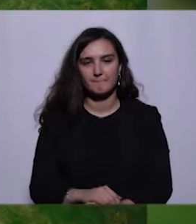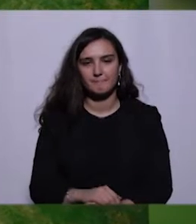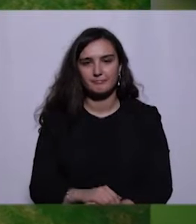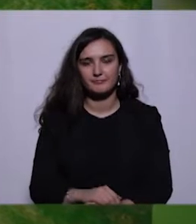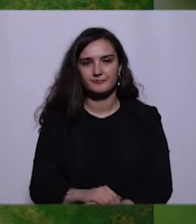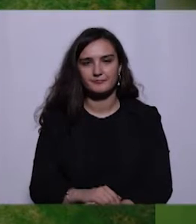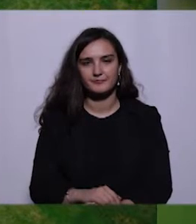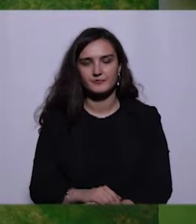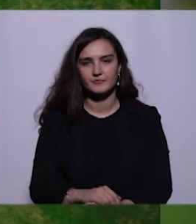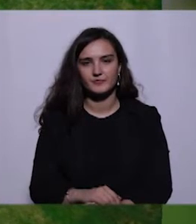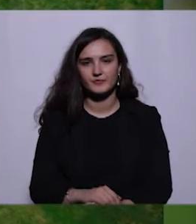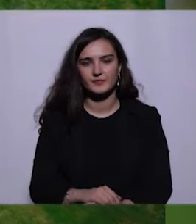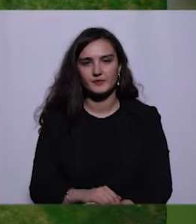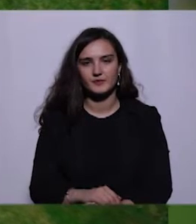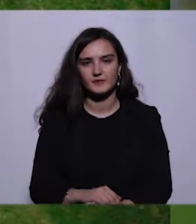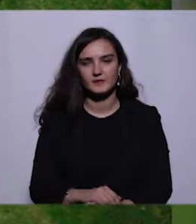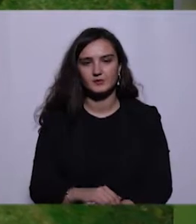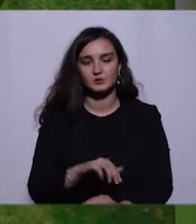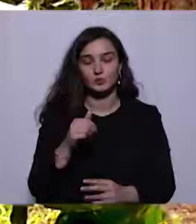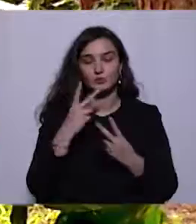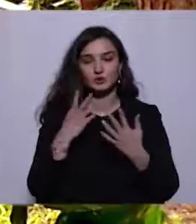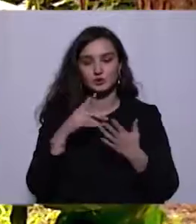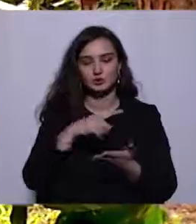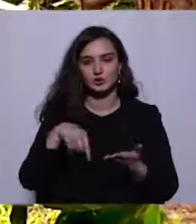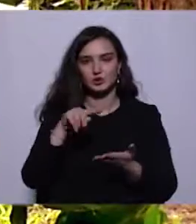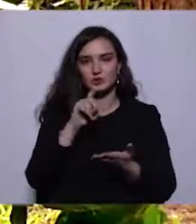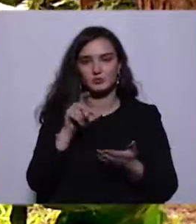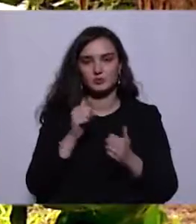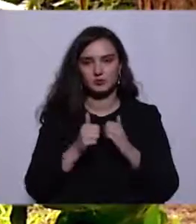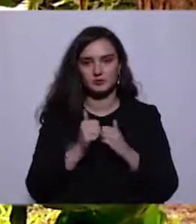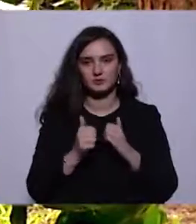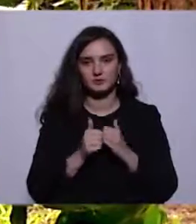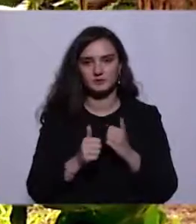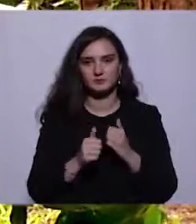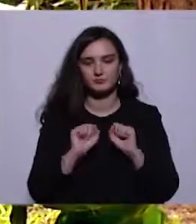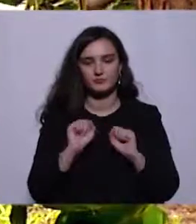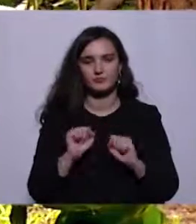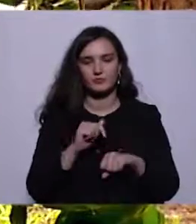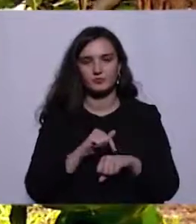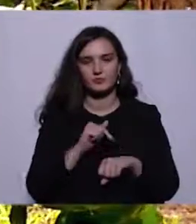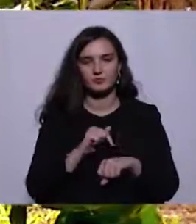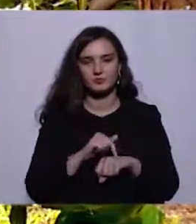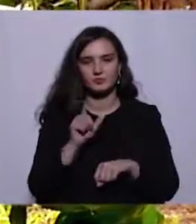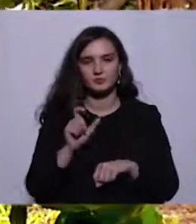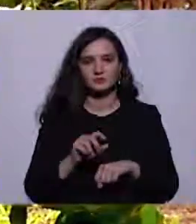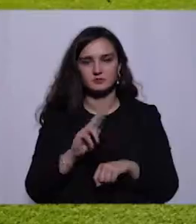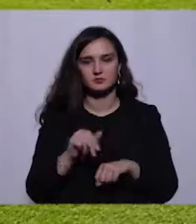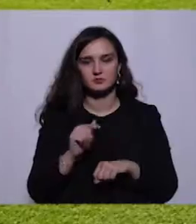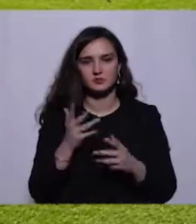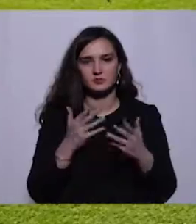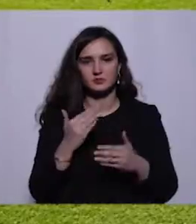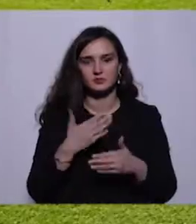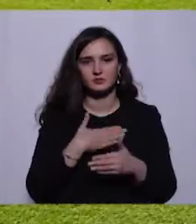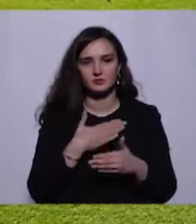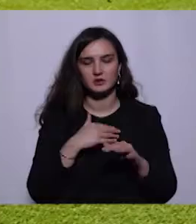მაგიურ ხასიათს ატარებდა. როგორც ჩანს, წრეში ადამიანი ყოველთვის დაცულად გრძნობდა თავს და ალბათ ის